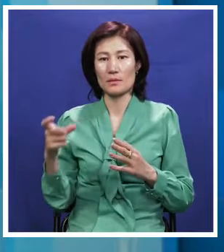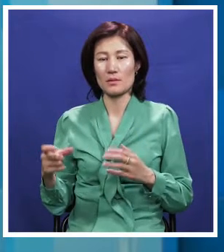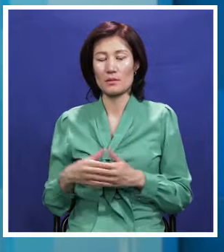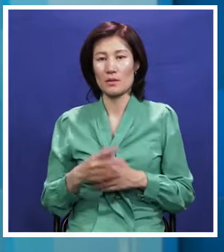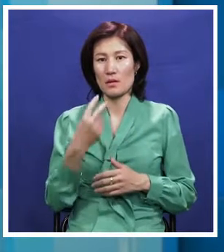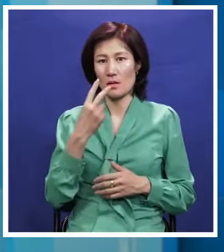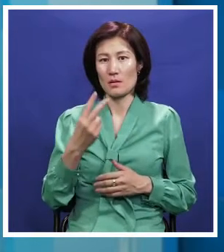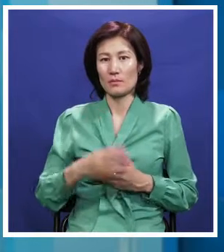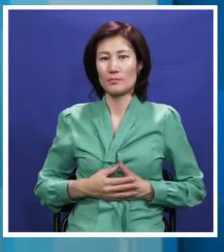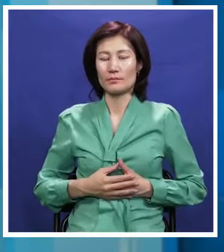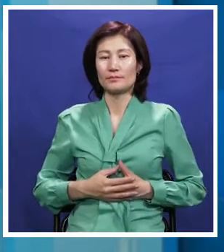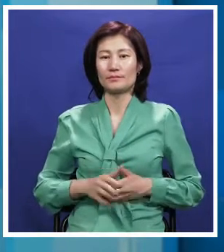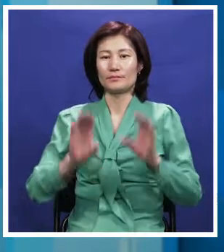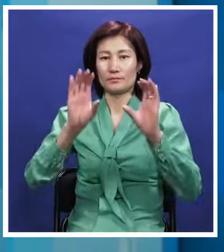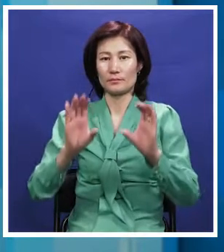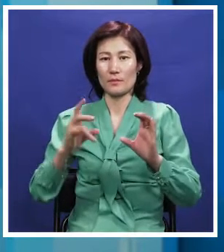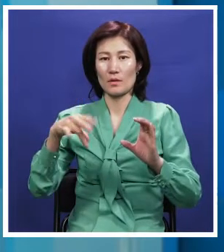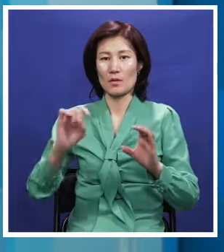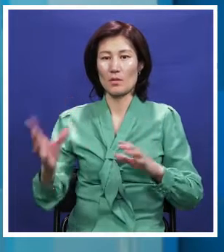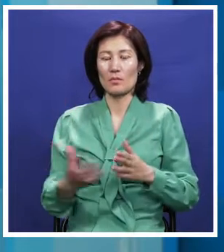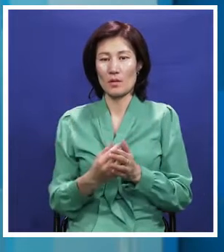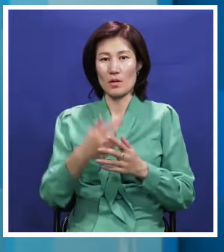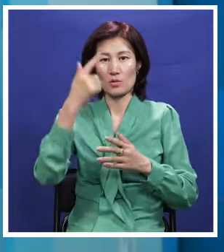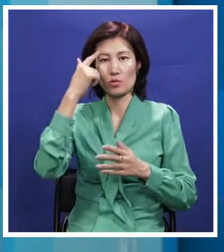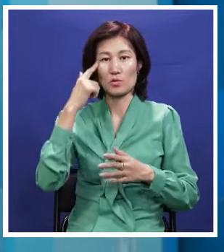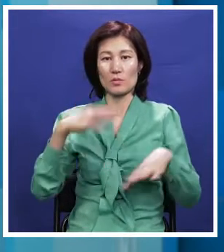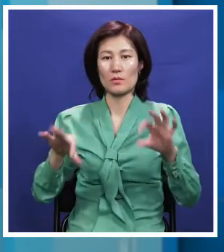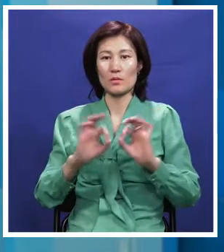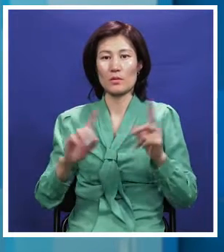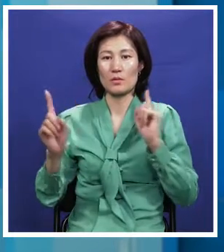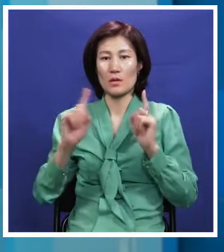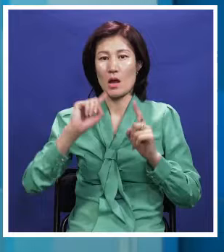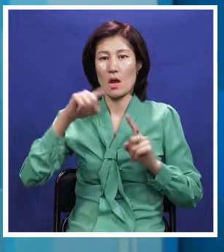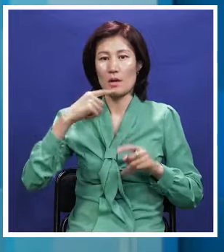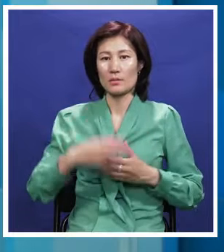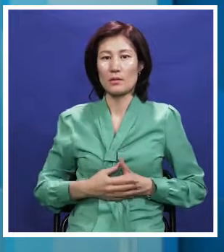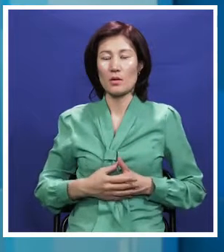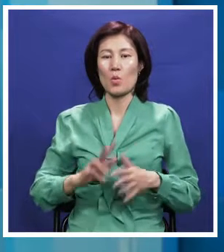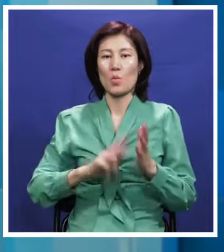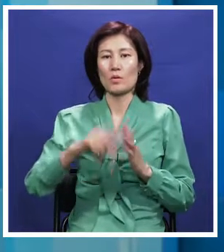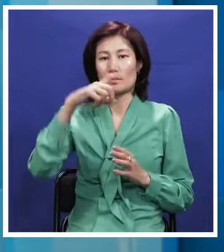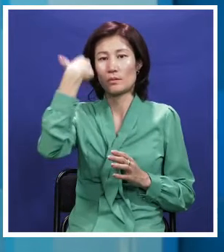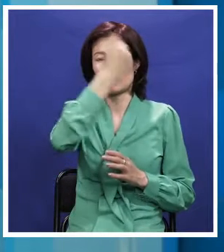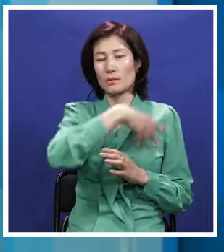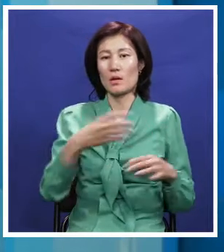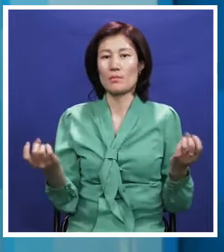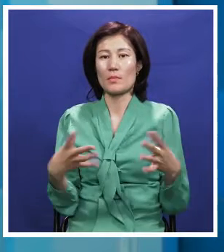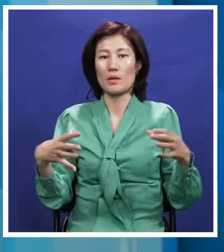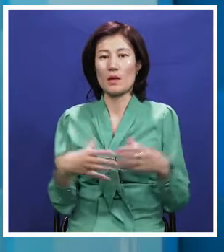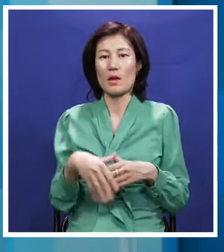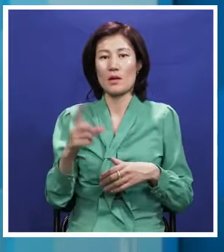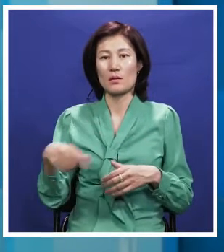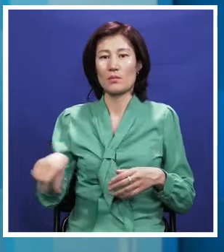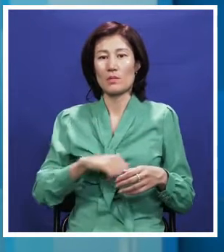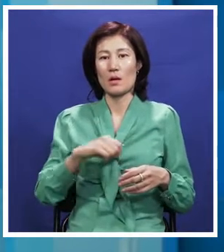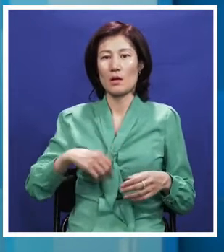арызы назарға ілігіп, заңнамалық нормалары түсіндіріліп, кеңес берілді. Сондай-ақ 30 жылдық мереке қарсаңында